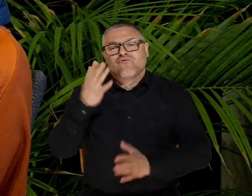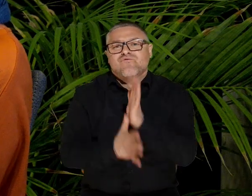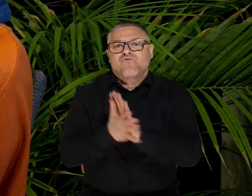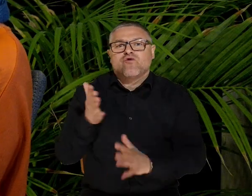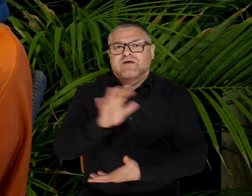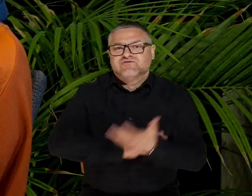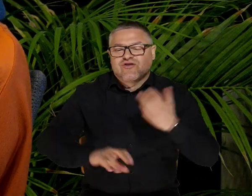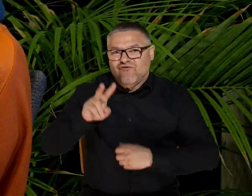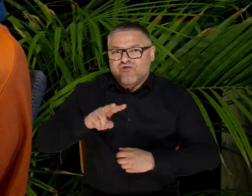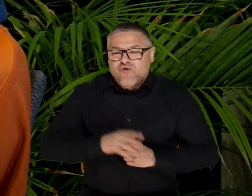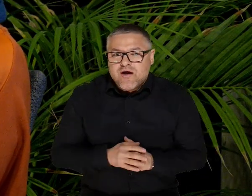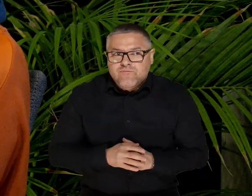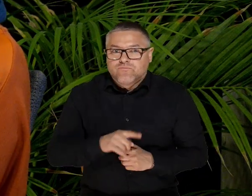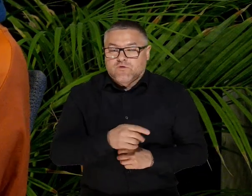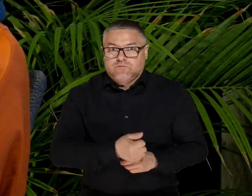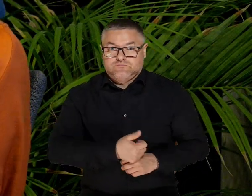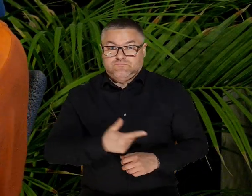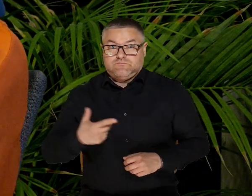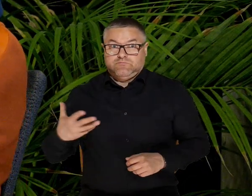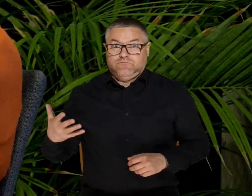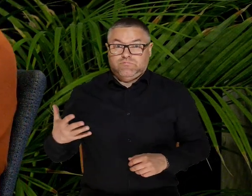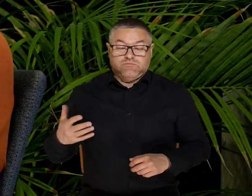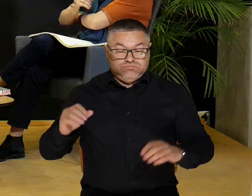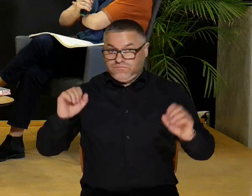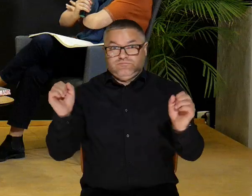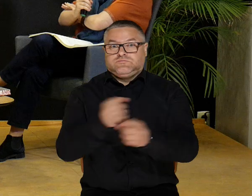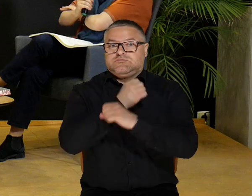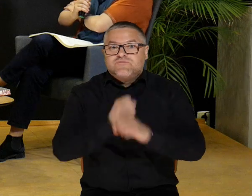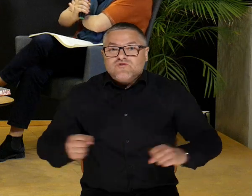taka liczba, która się wydaje niewiarygodna.